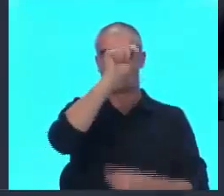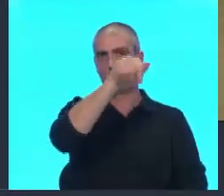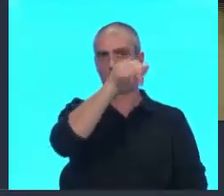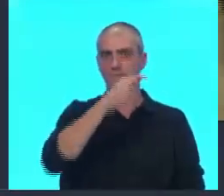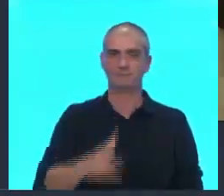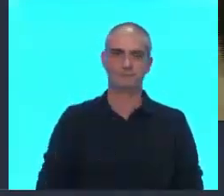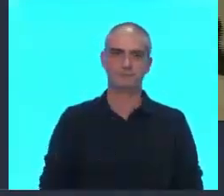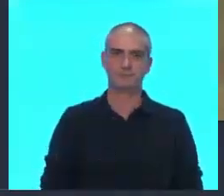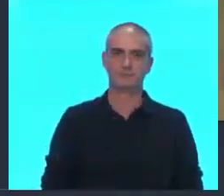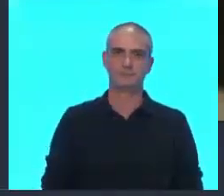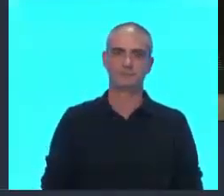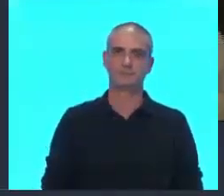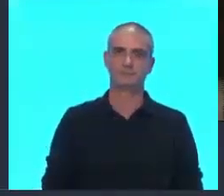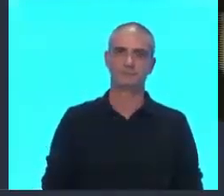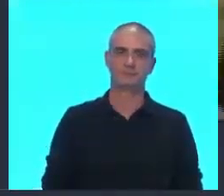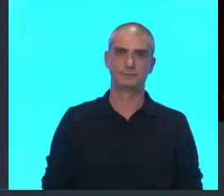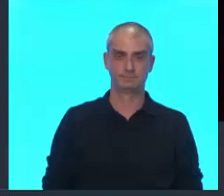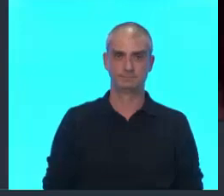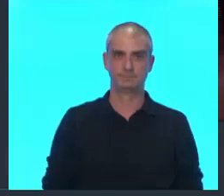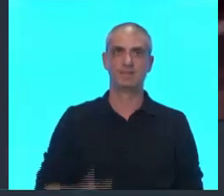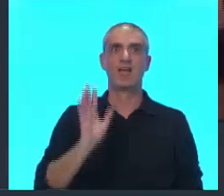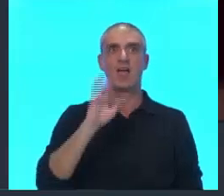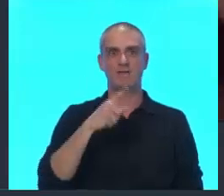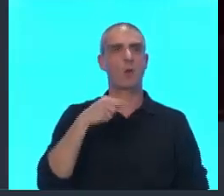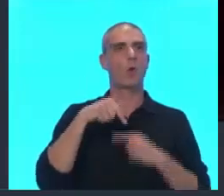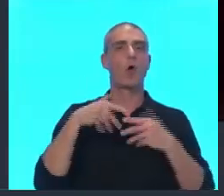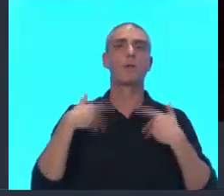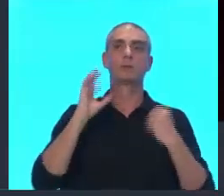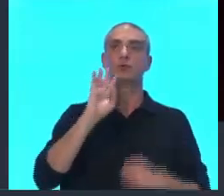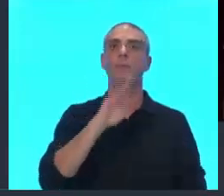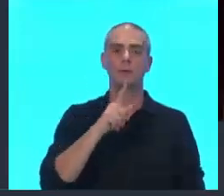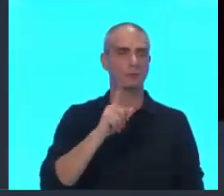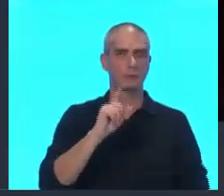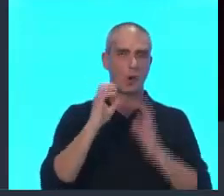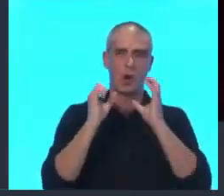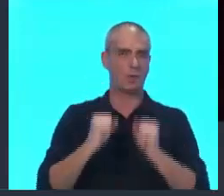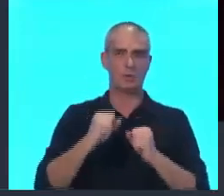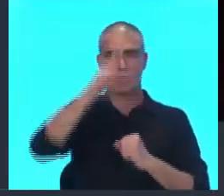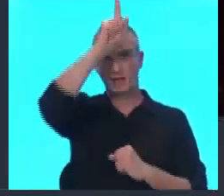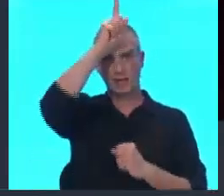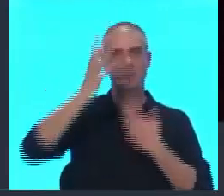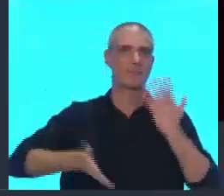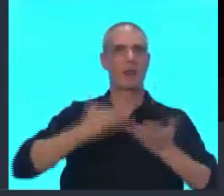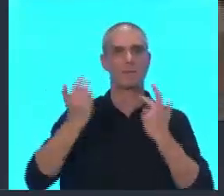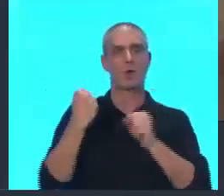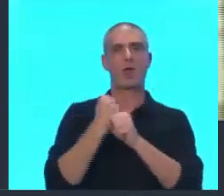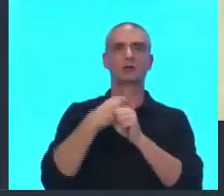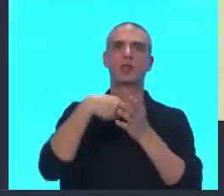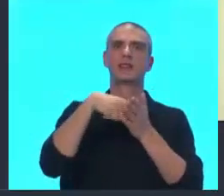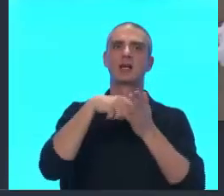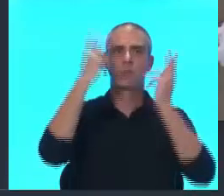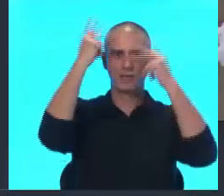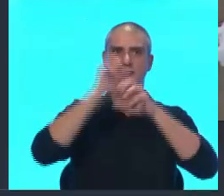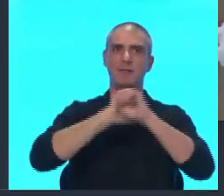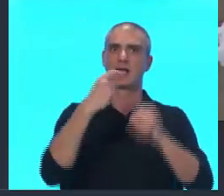האירופאים. ואולם, על אף האופטימיות של נתניהו, לא בטוח שהגרמנים ימהרו לפעול לתיקון הסכם הגרעין